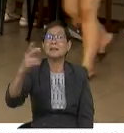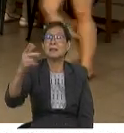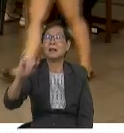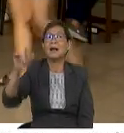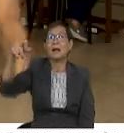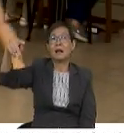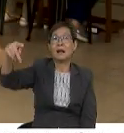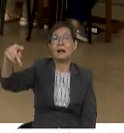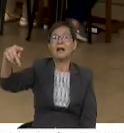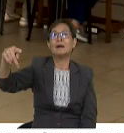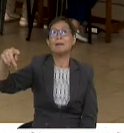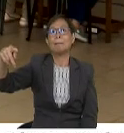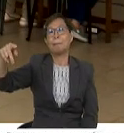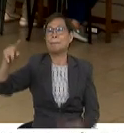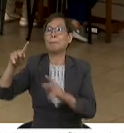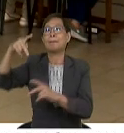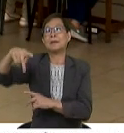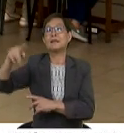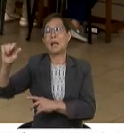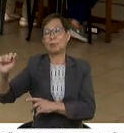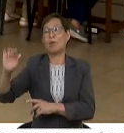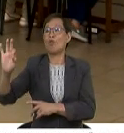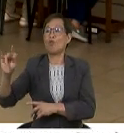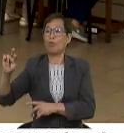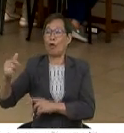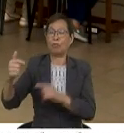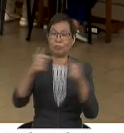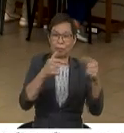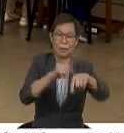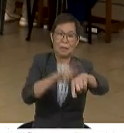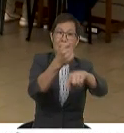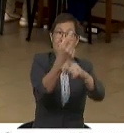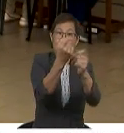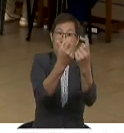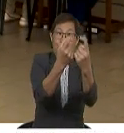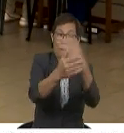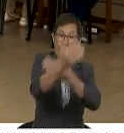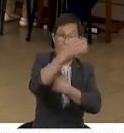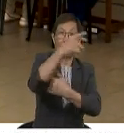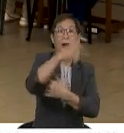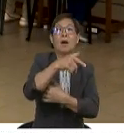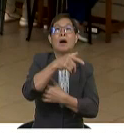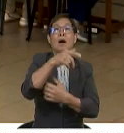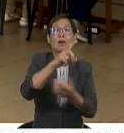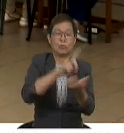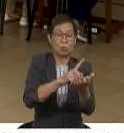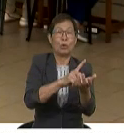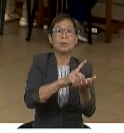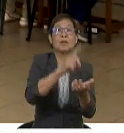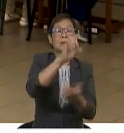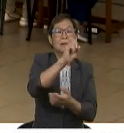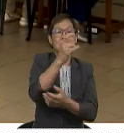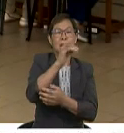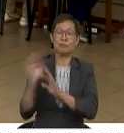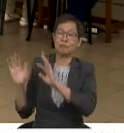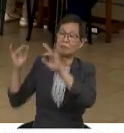Rakyat Sarawak Fong Pau Tek. Dan pada pukul 11 pagi nanti, Dato' Sri Profesor Dr. Sim Kui Hian dijangka akan hadir di